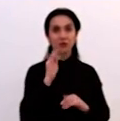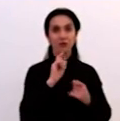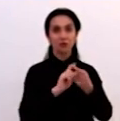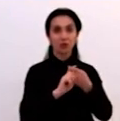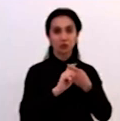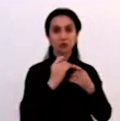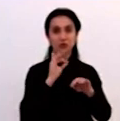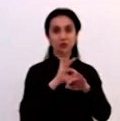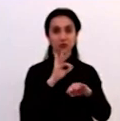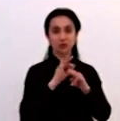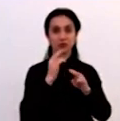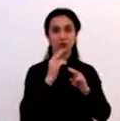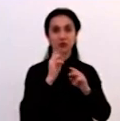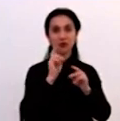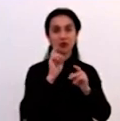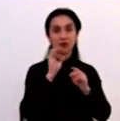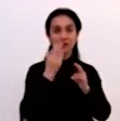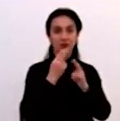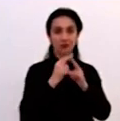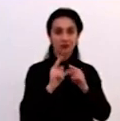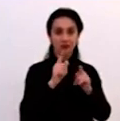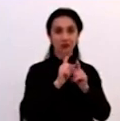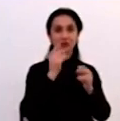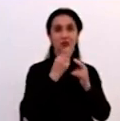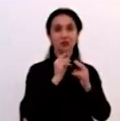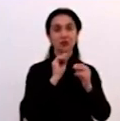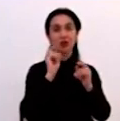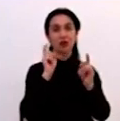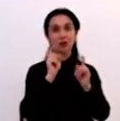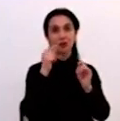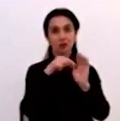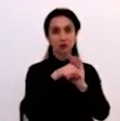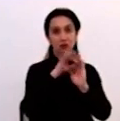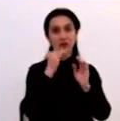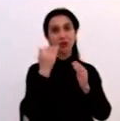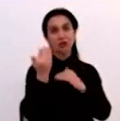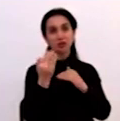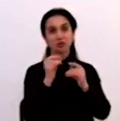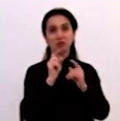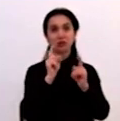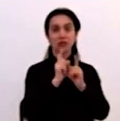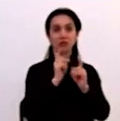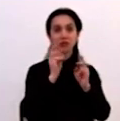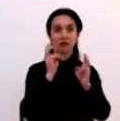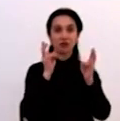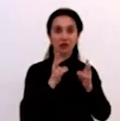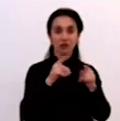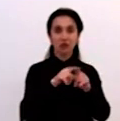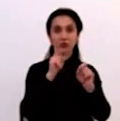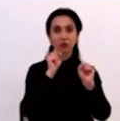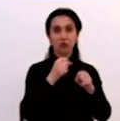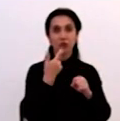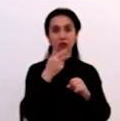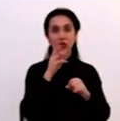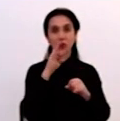viruslari orqali tahdidlar, axborot xavfsizligiga ichki va tashqi tahdidlar, axborot xavfsizligini buzilishiga